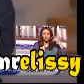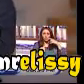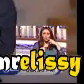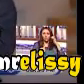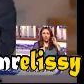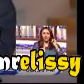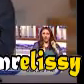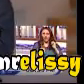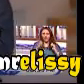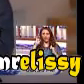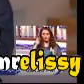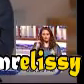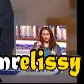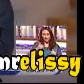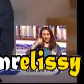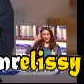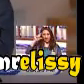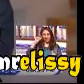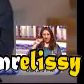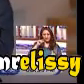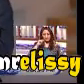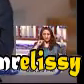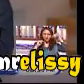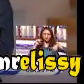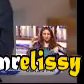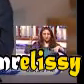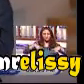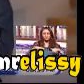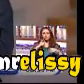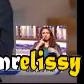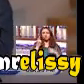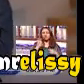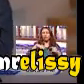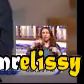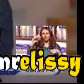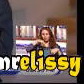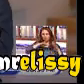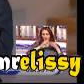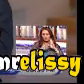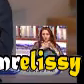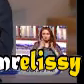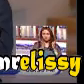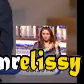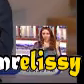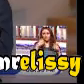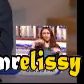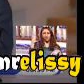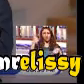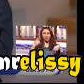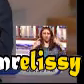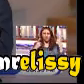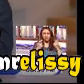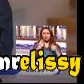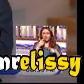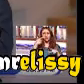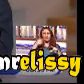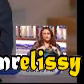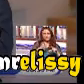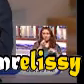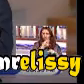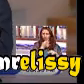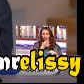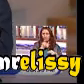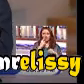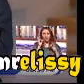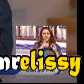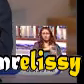الأزمات السياسية اللي تشهدها مصر، في ناس بتعاني من ارتفاع الأسعار والانفلات الأمني وهي بالسولار أزمات كثيرة. بالتأكيد أيضا الحكومة تحاول